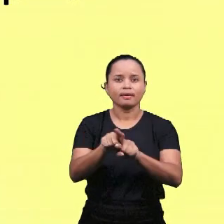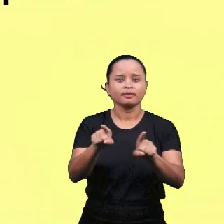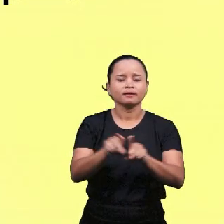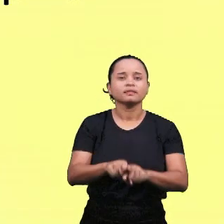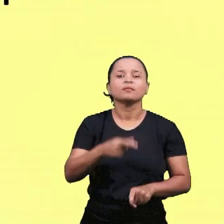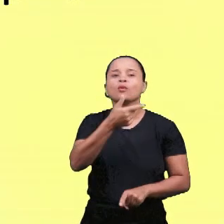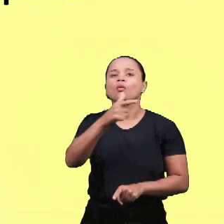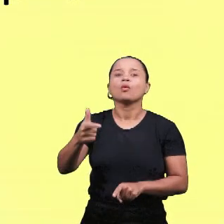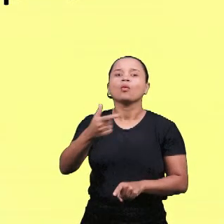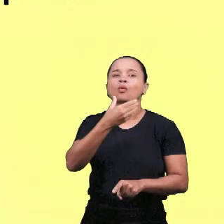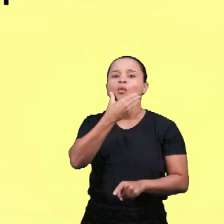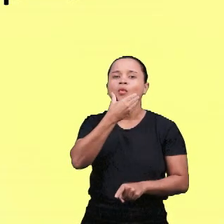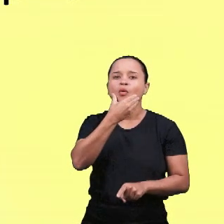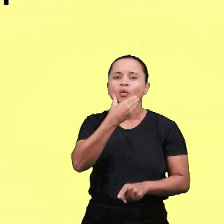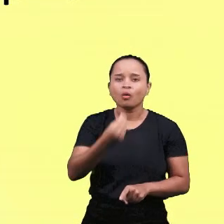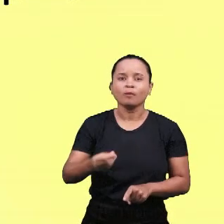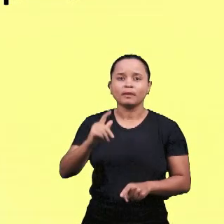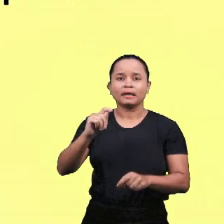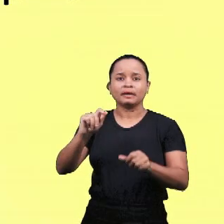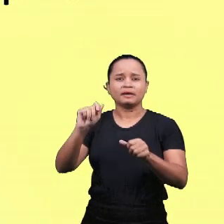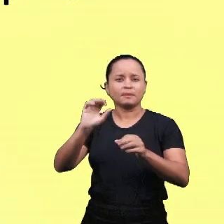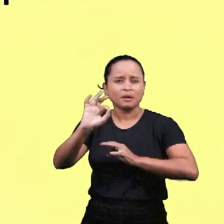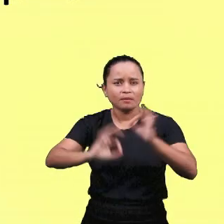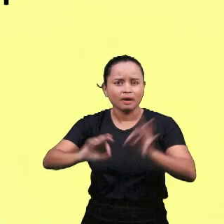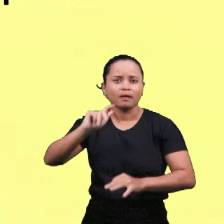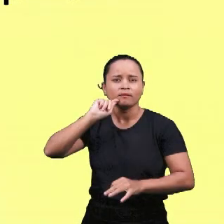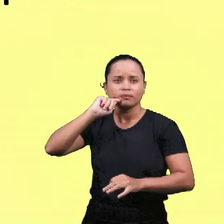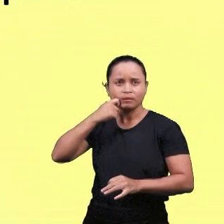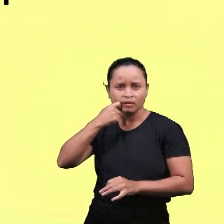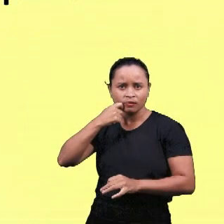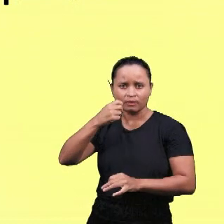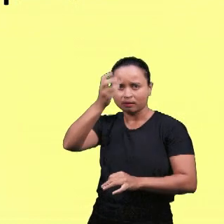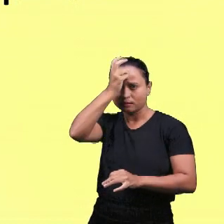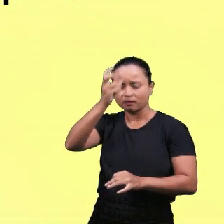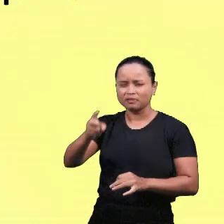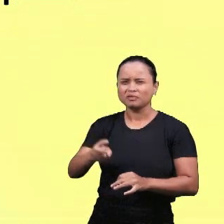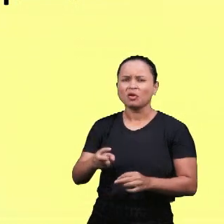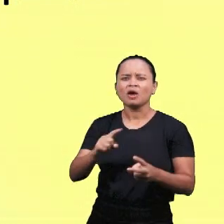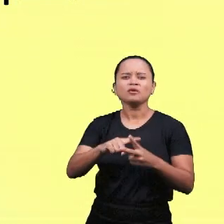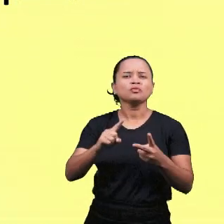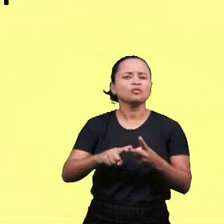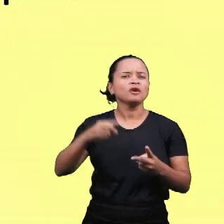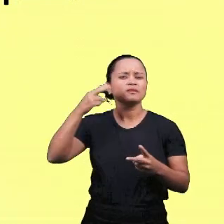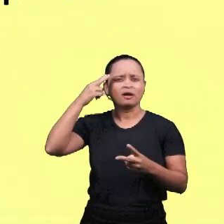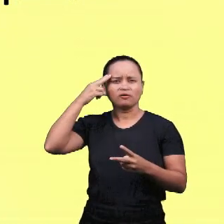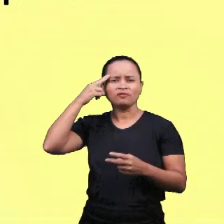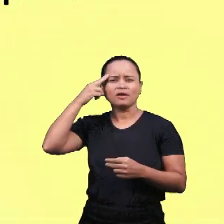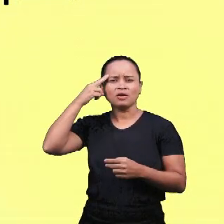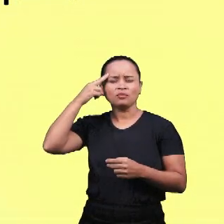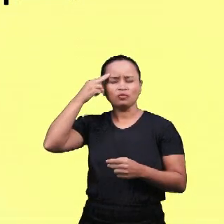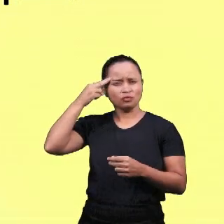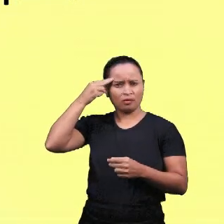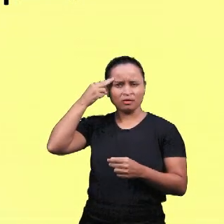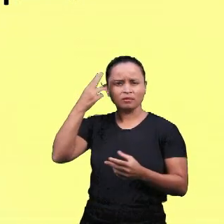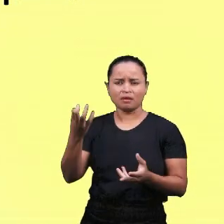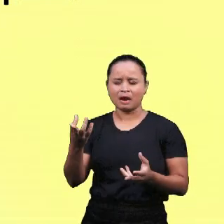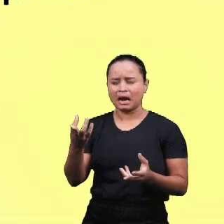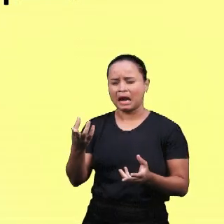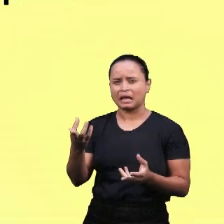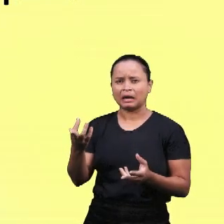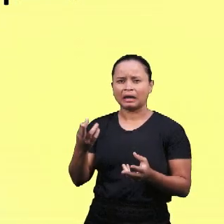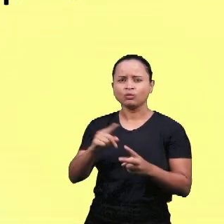fait des rêves. Ils étaient très préoccupés. Donc, ils ont raconté le rêve à Joseph. Et